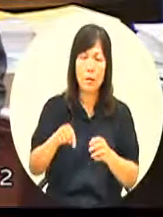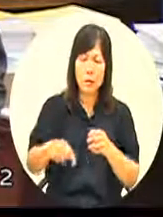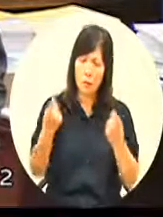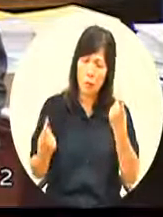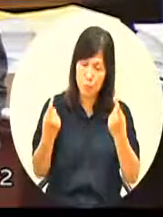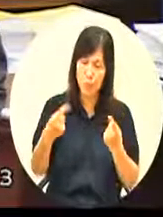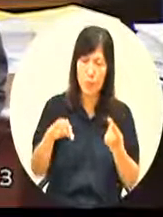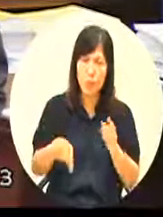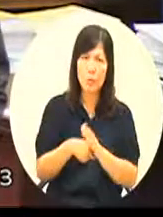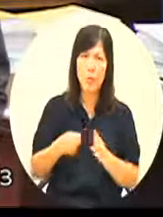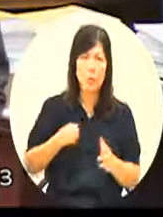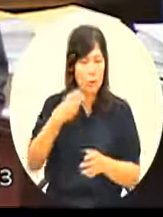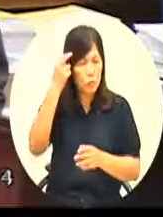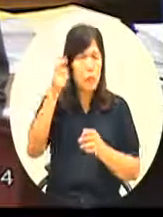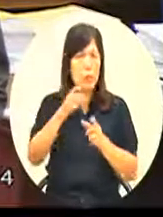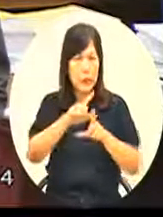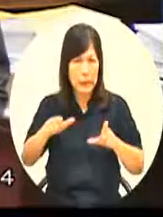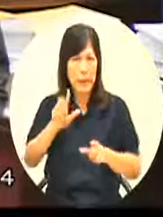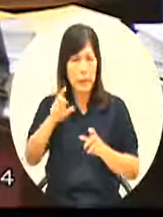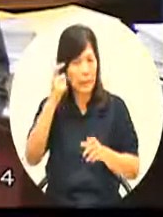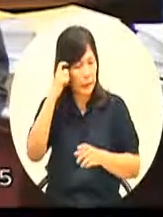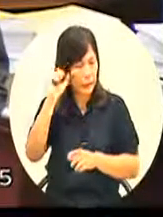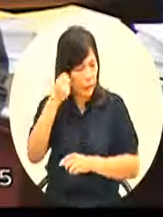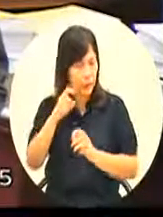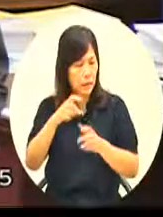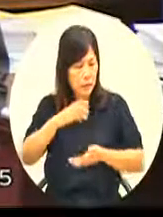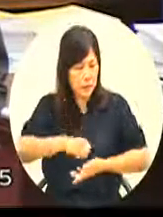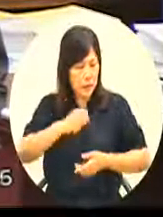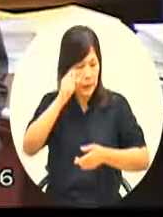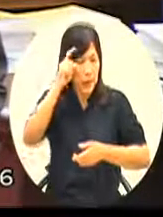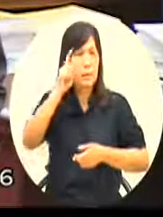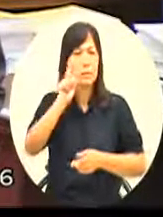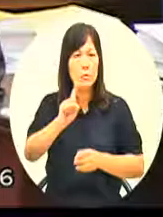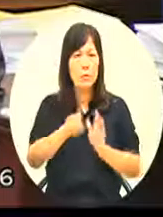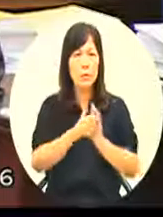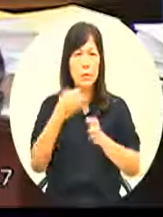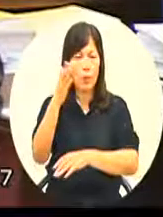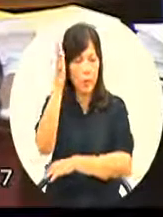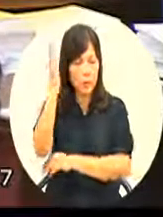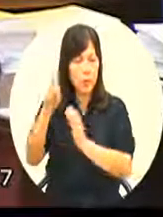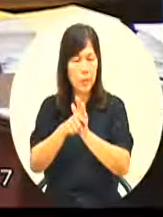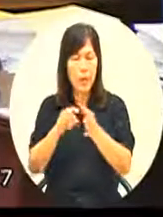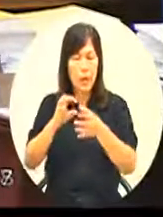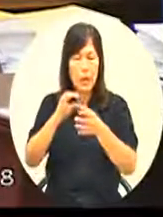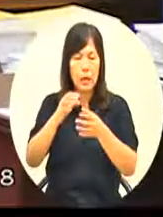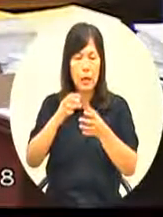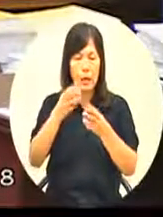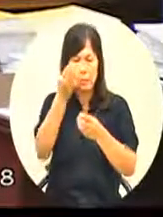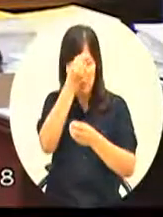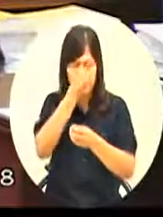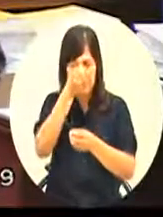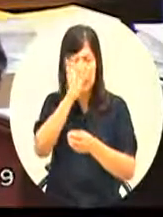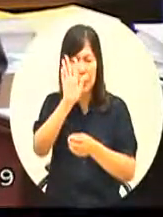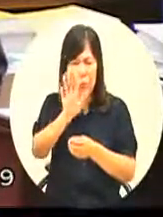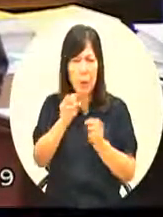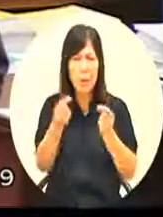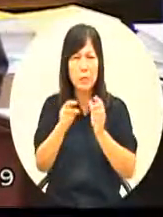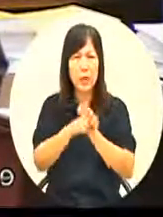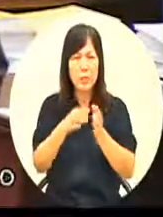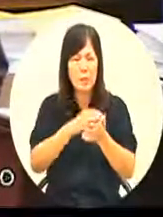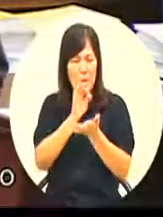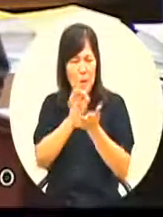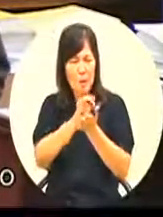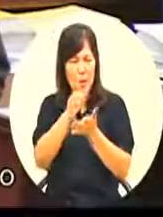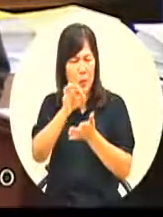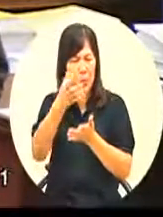其实我觉得最大的意义跟提醒是在于说，我们公部门不要落入一个迷思里面，就是要花大